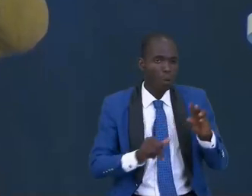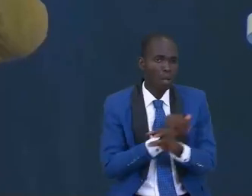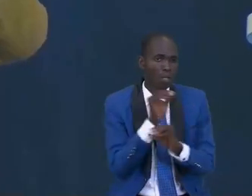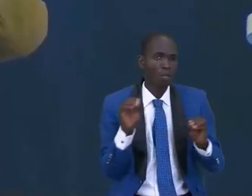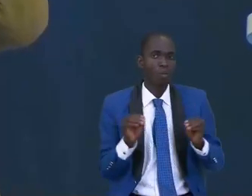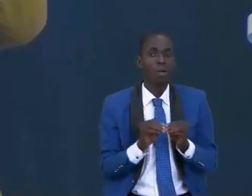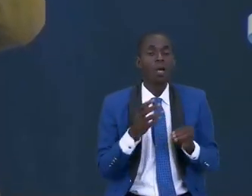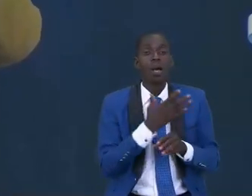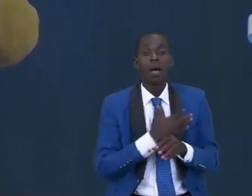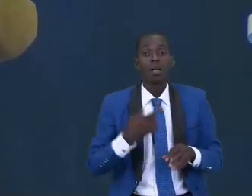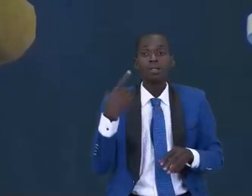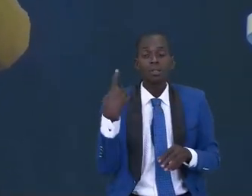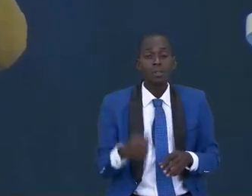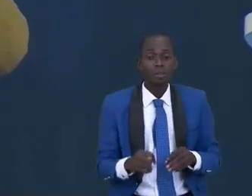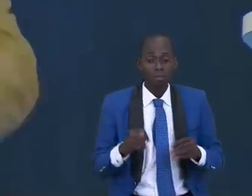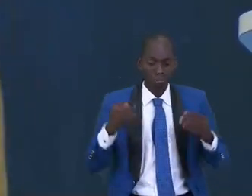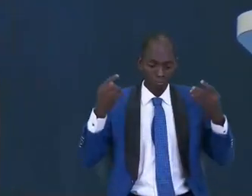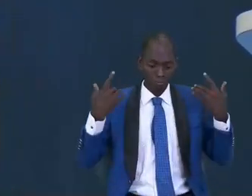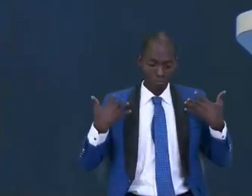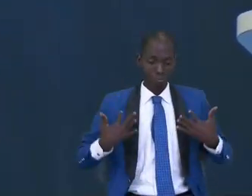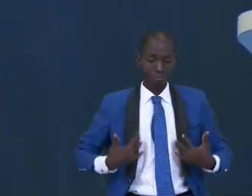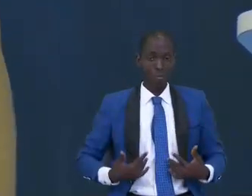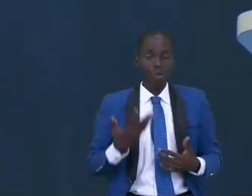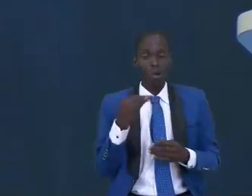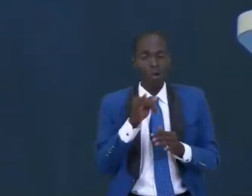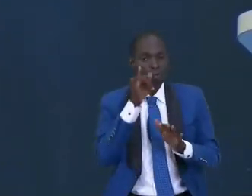des aveugles. Et l'étiquette,